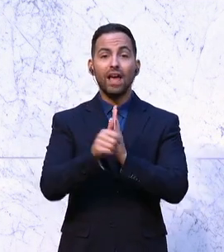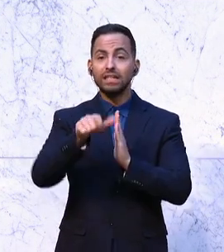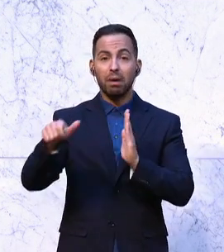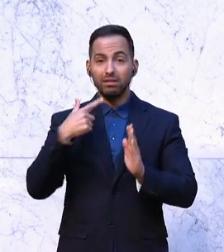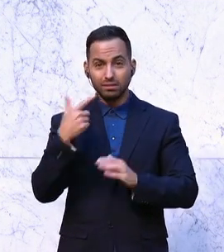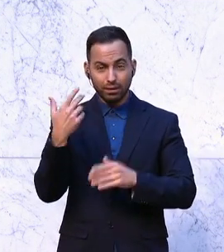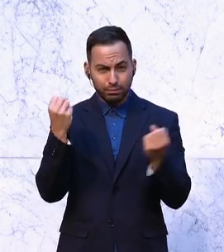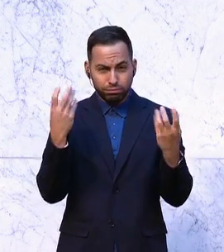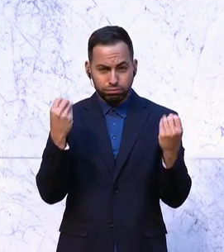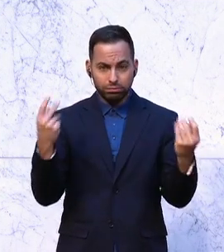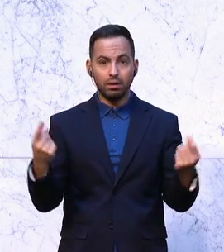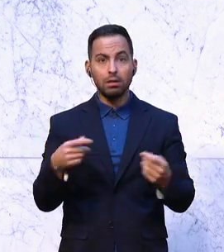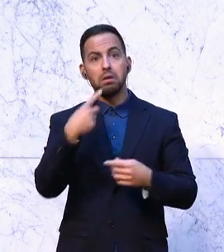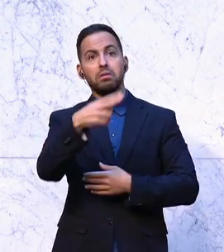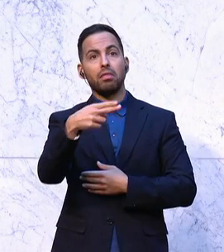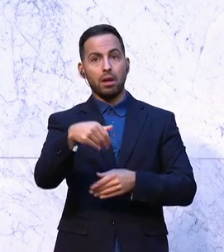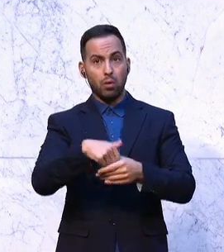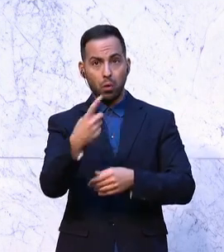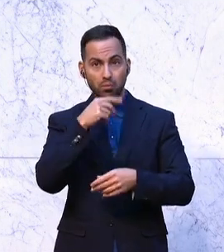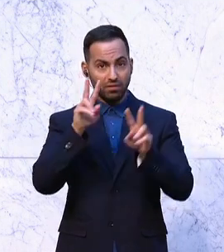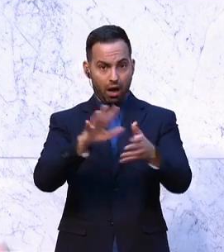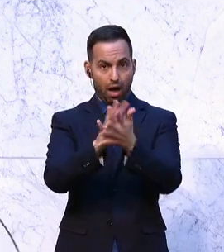wahrer. Und